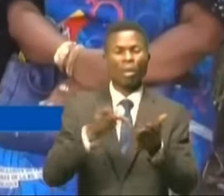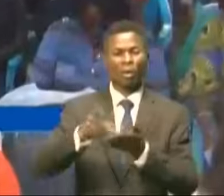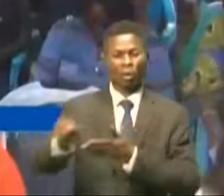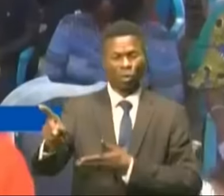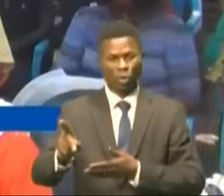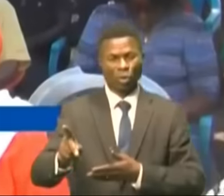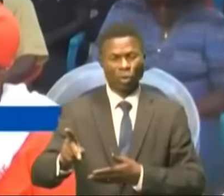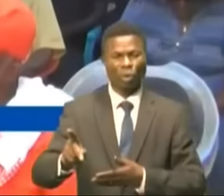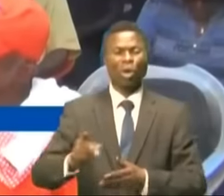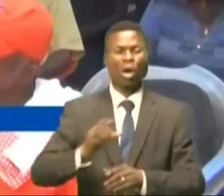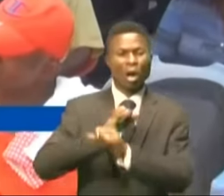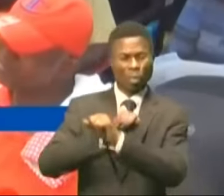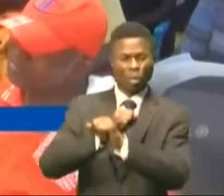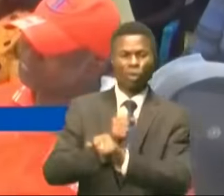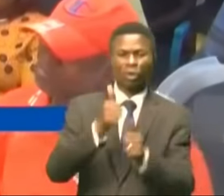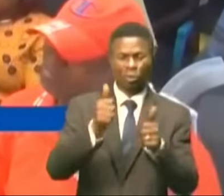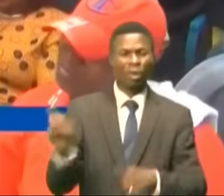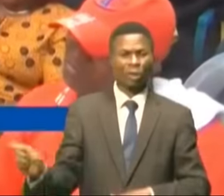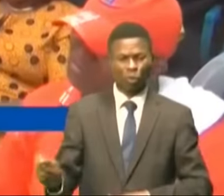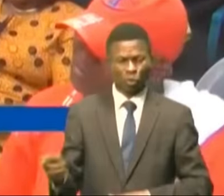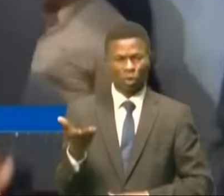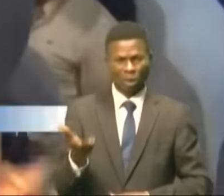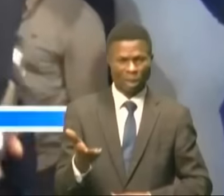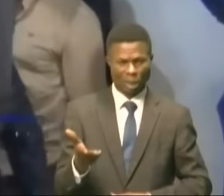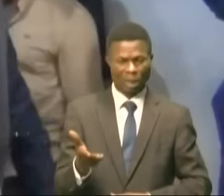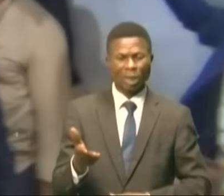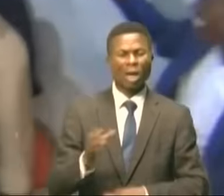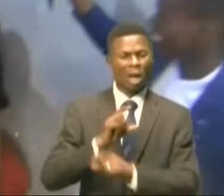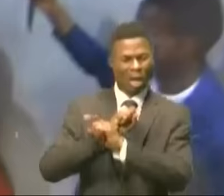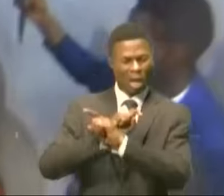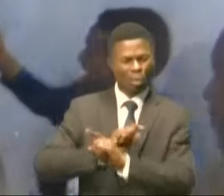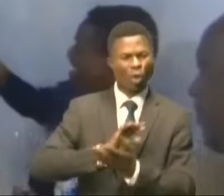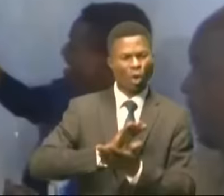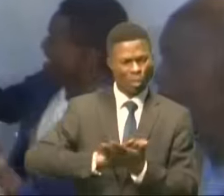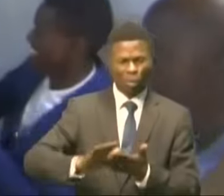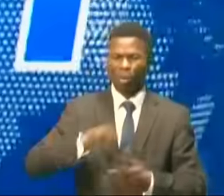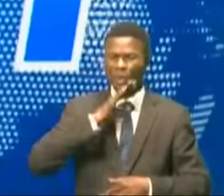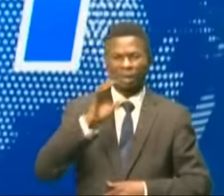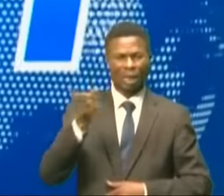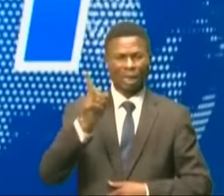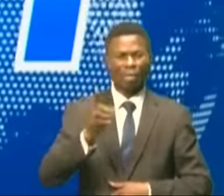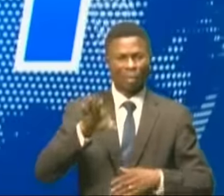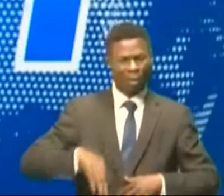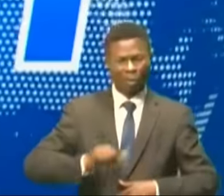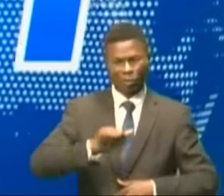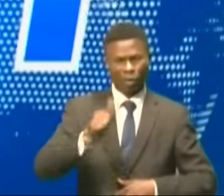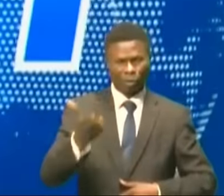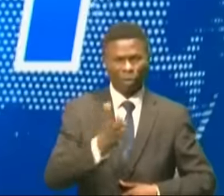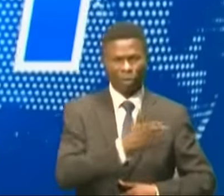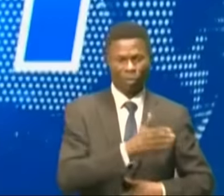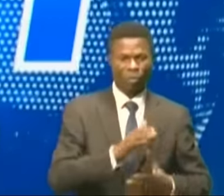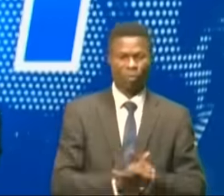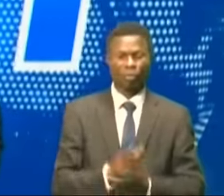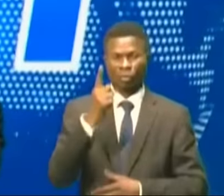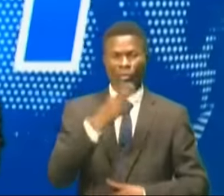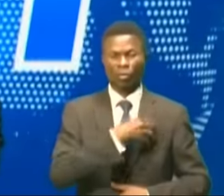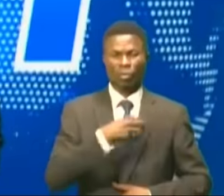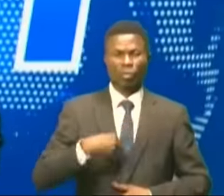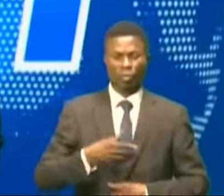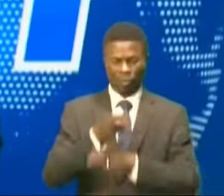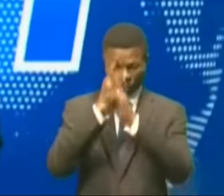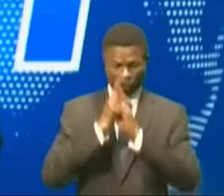clients de bien pouvoir les utiliser et de les garder toujours propres pour leur bien-être. Une femme honorée